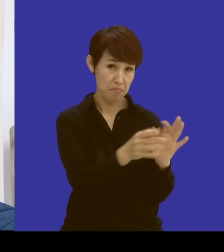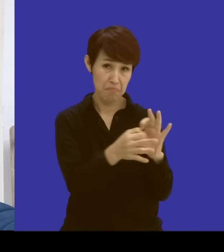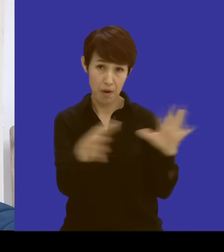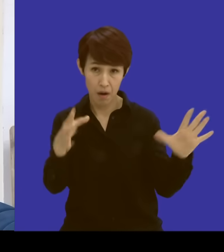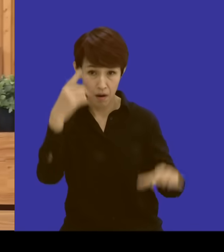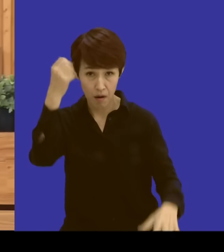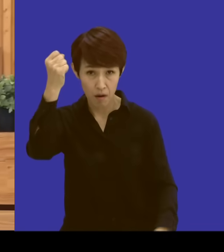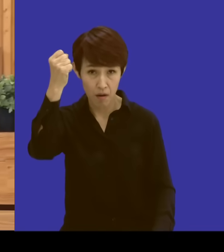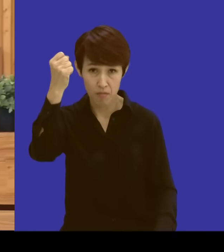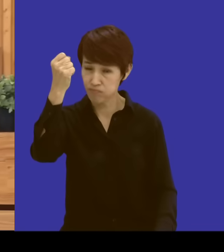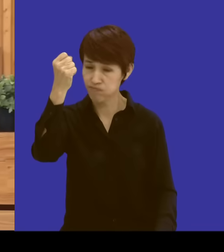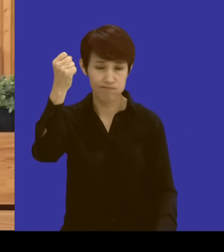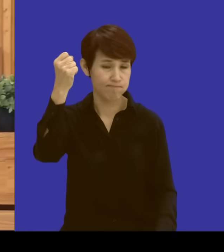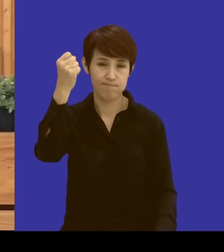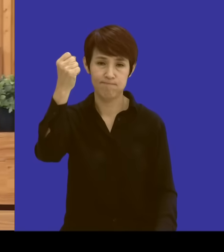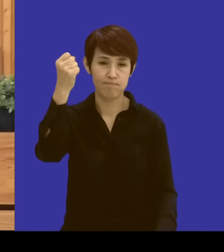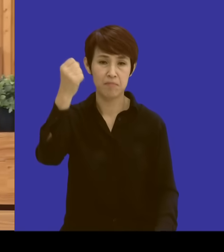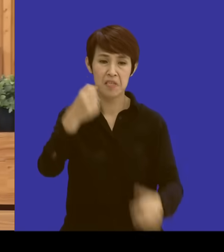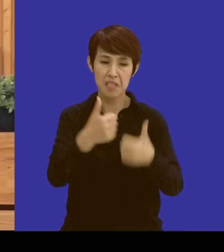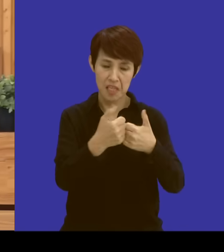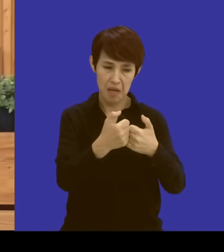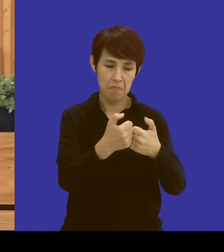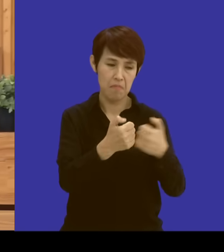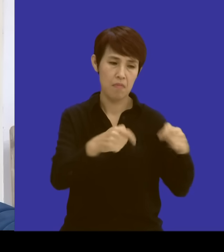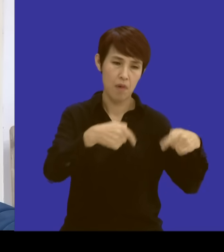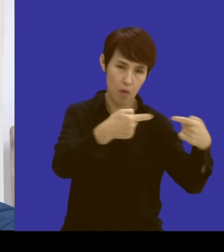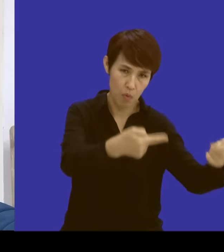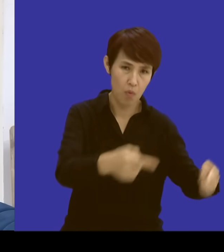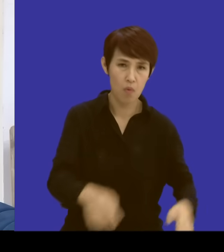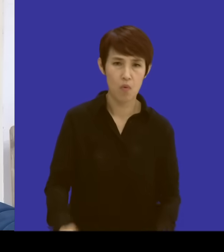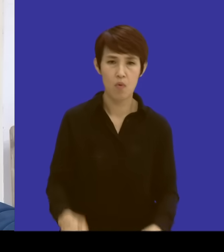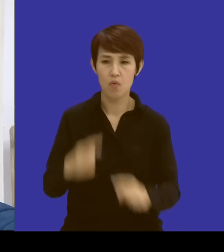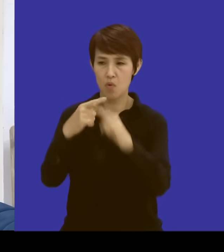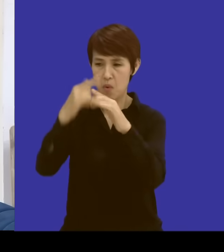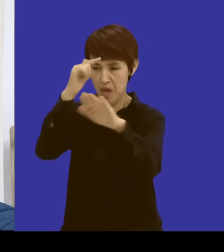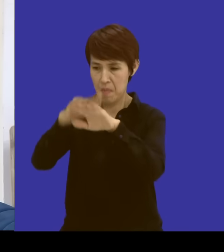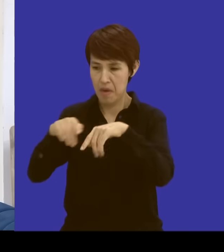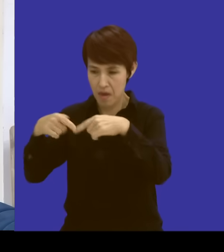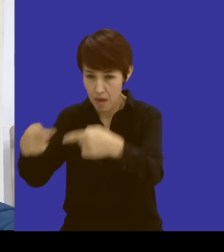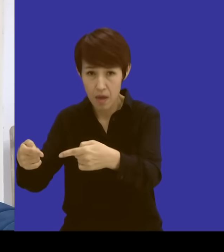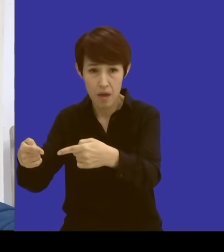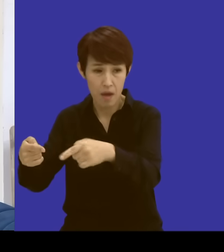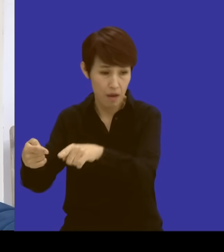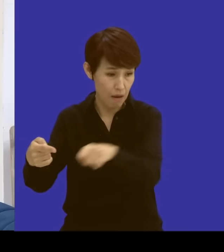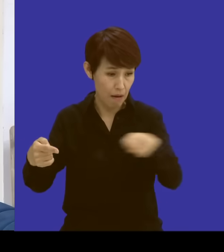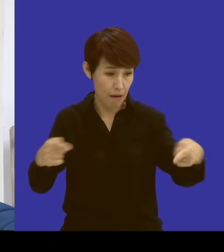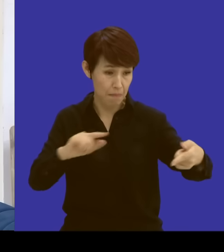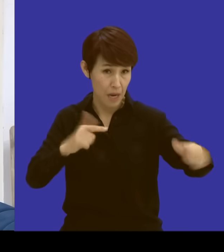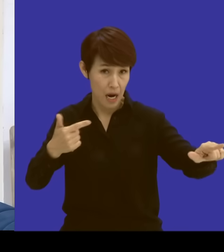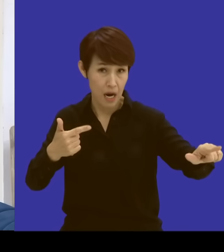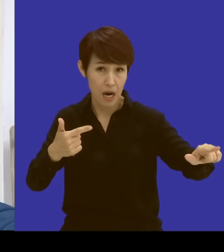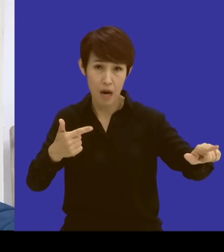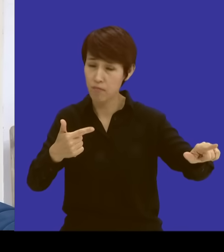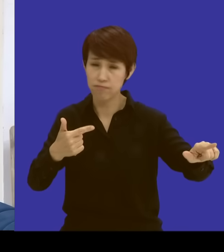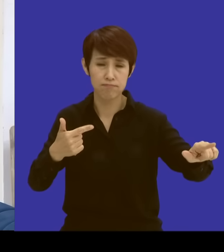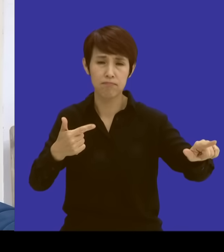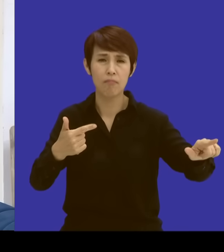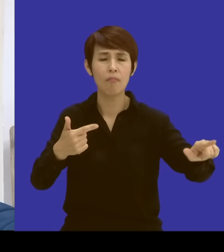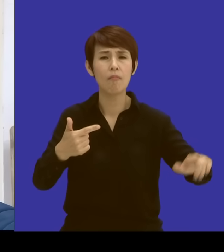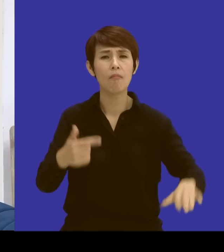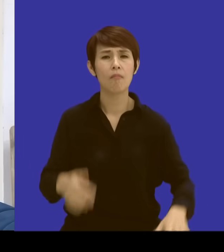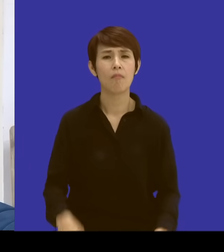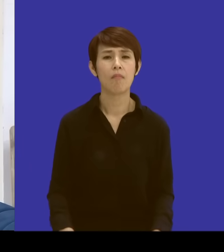우리는 느껴지잖아요. 그렇죠. 상담은 상담 받으러 가고 교회 가선 예배 드리고 근데 사실 왜 내가